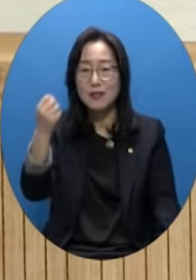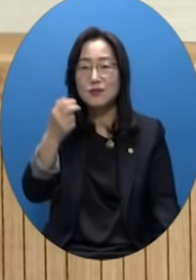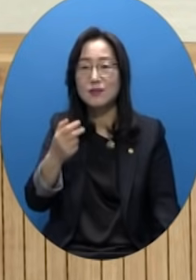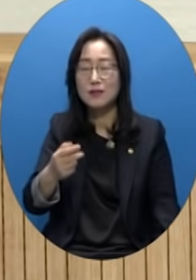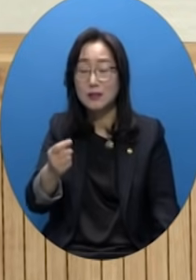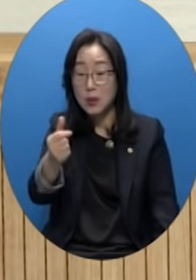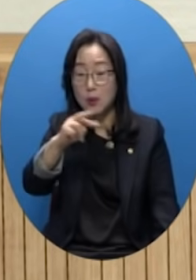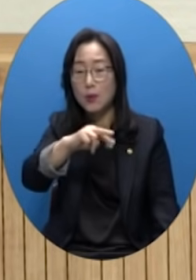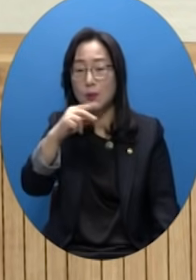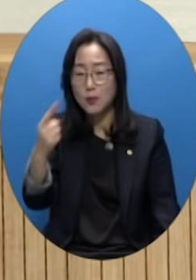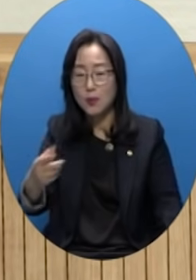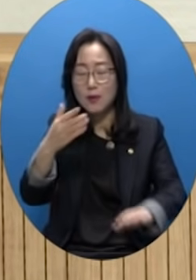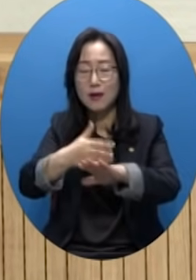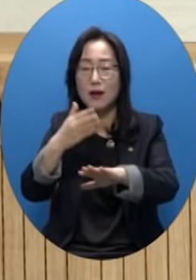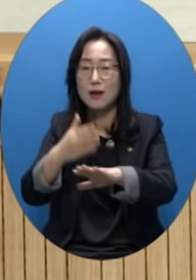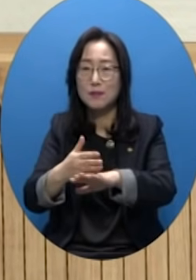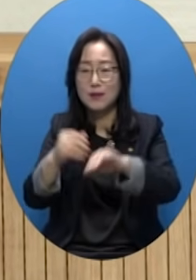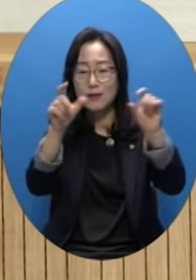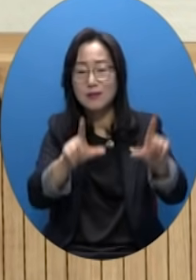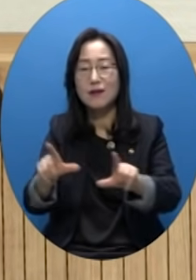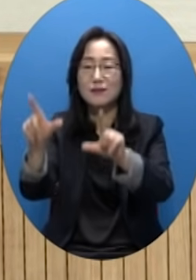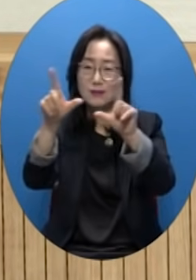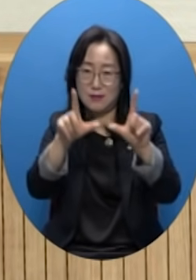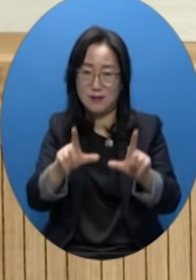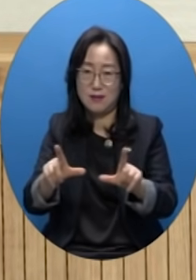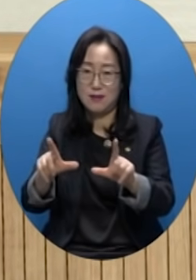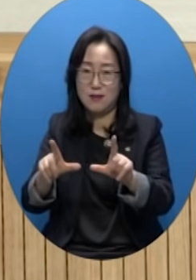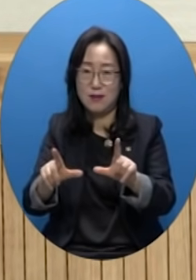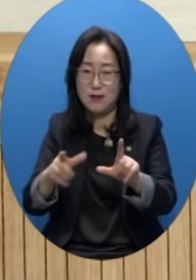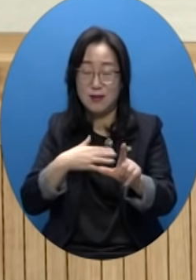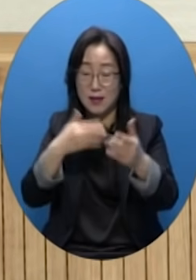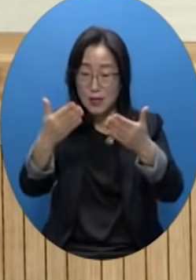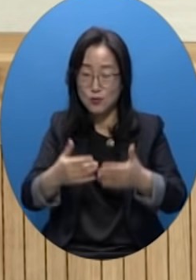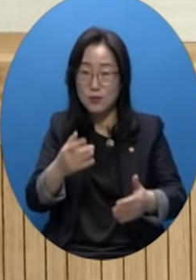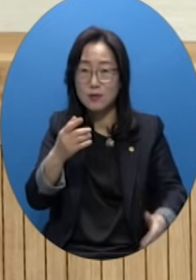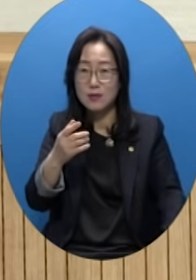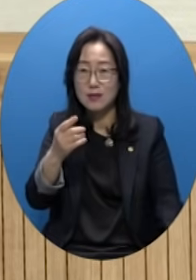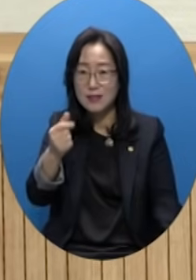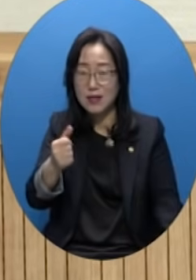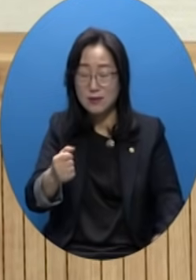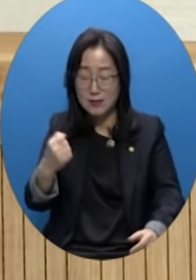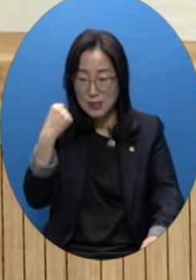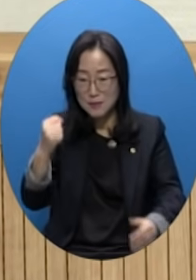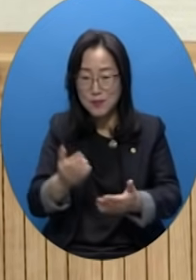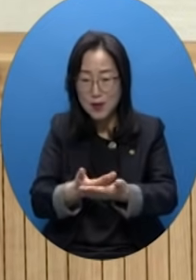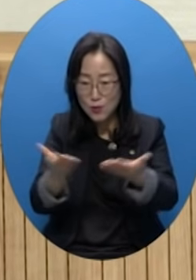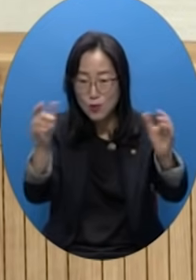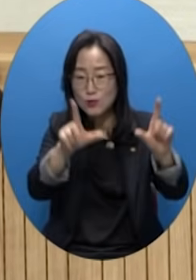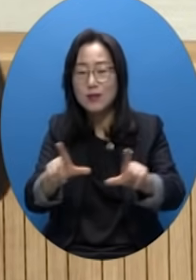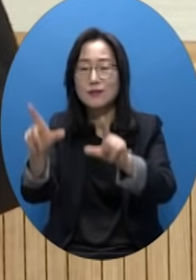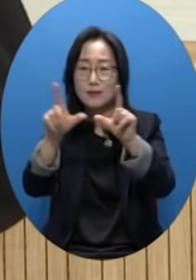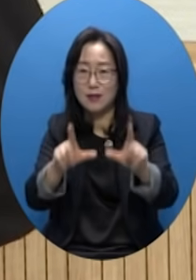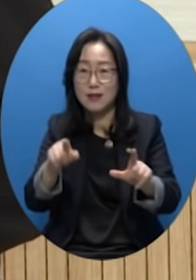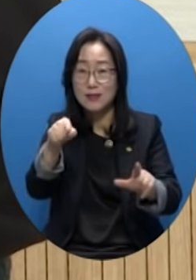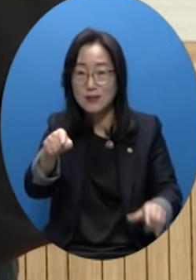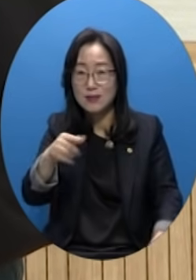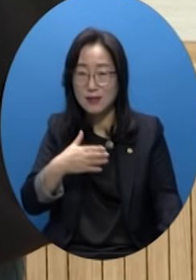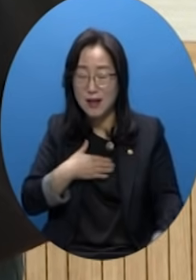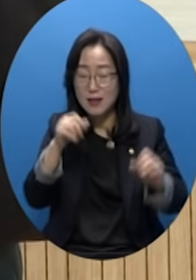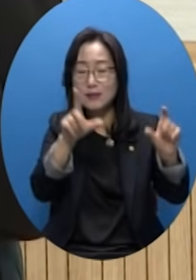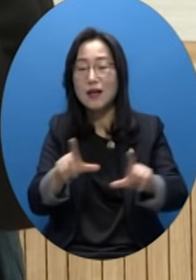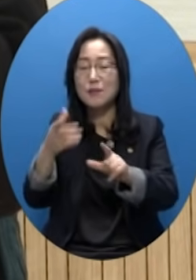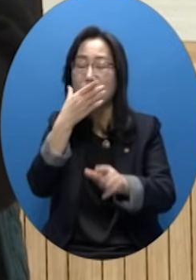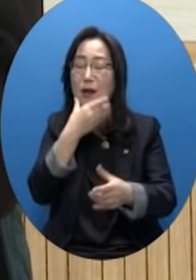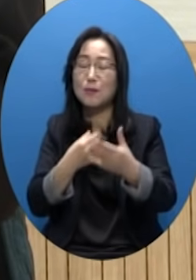것이 적어도 감사하며 사는 내게 주신 작가님 나눠주면 사랑 3 이것이 나의 삶에